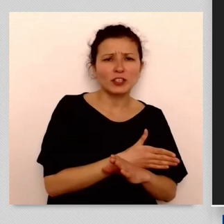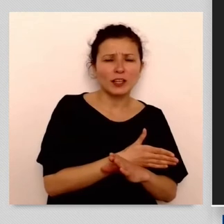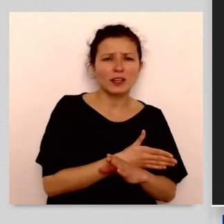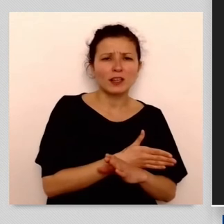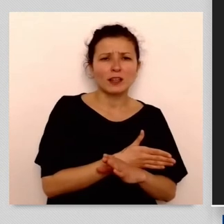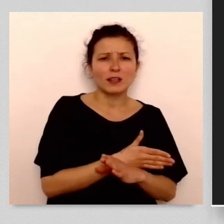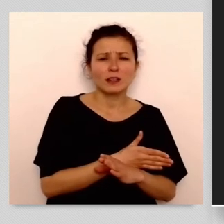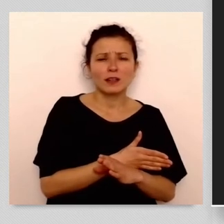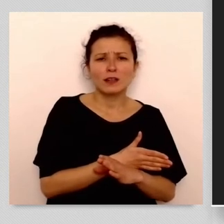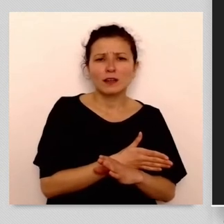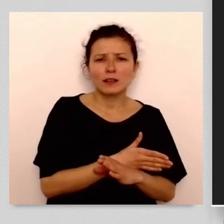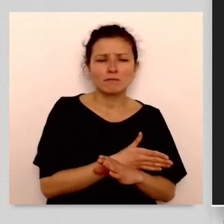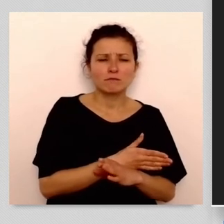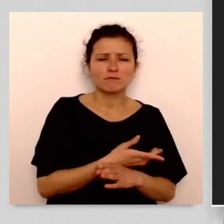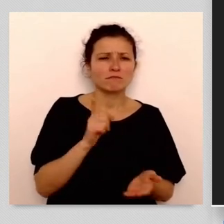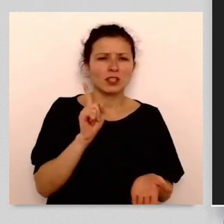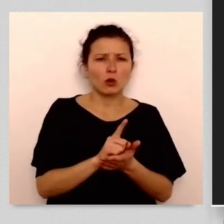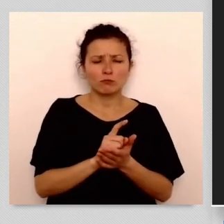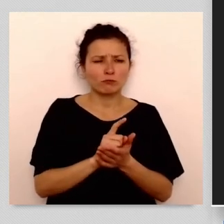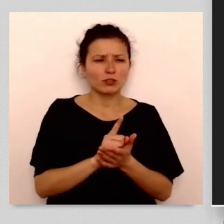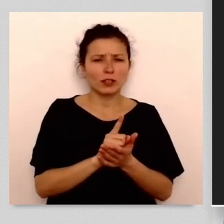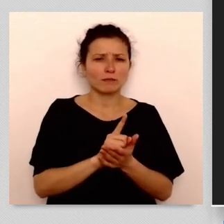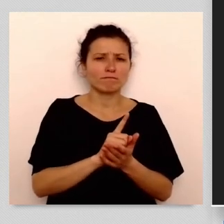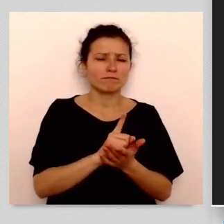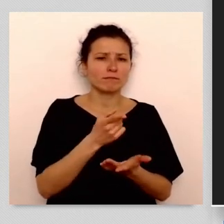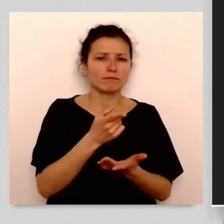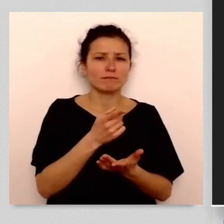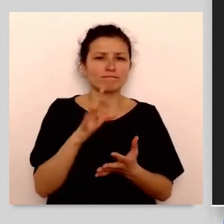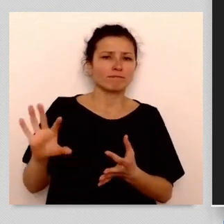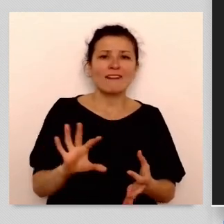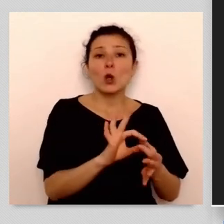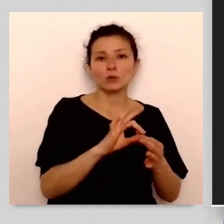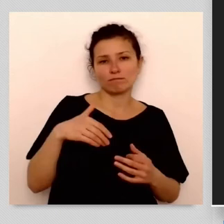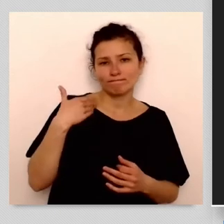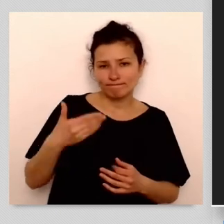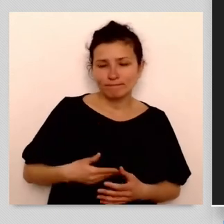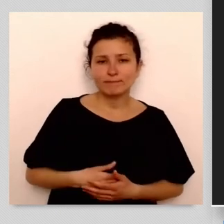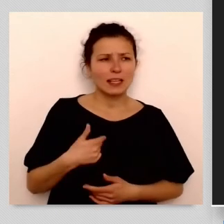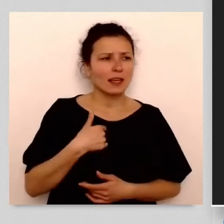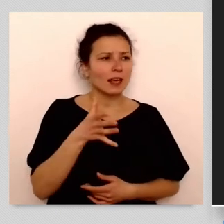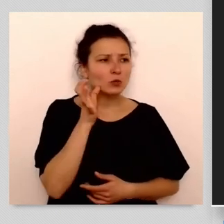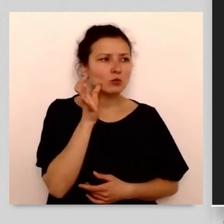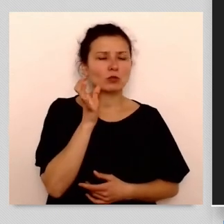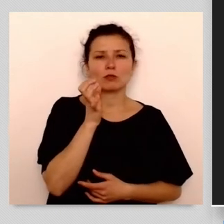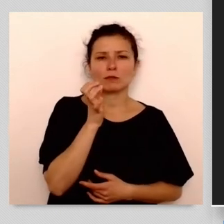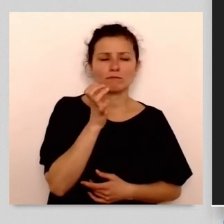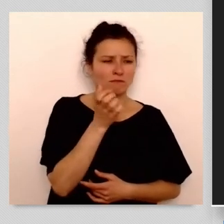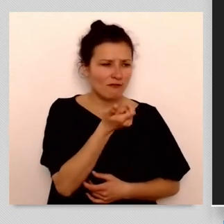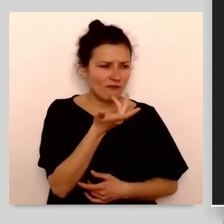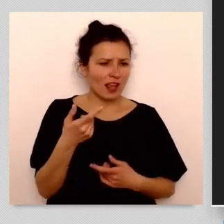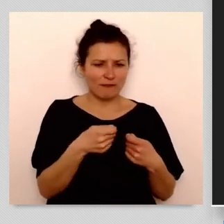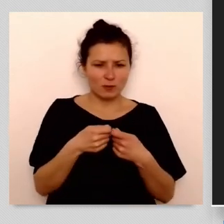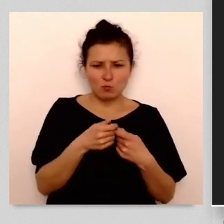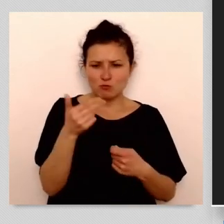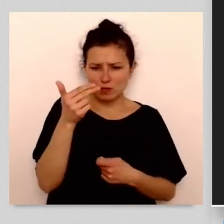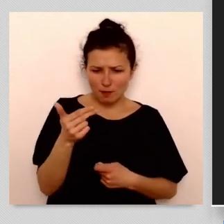nich ustosunkować, ale może tak, ja słyszę tutaj wiele wspólnych rzeczy,